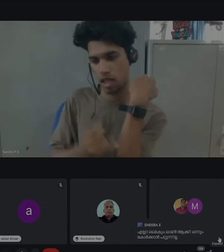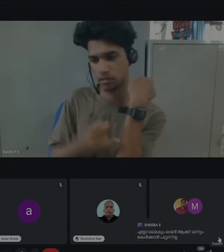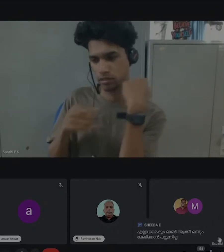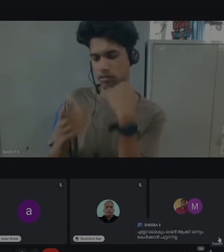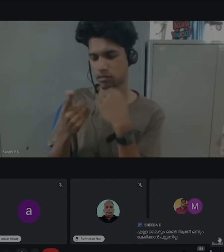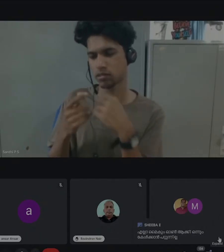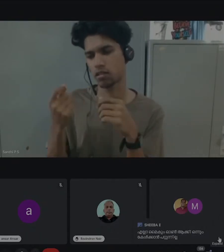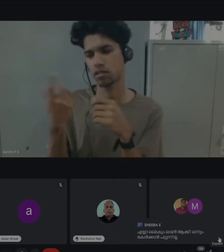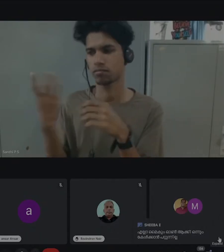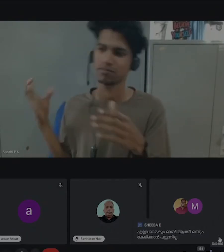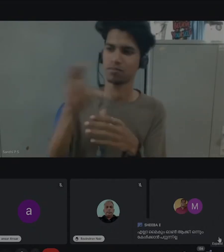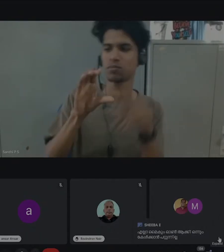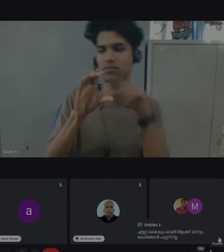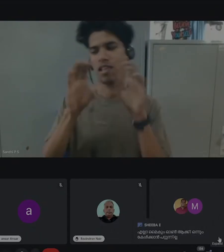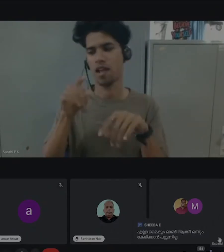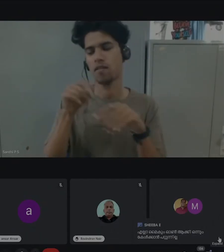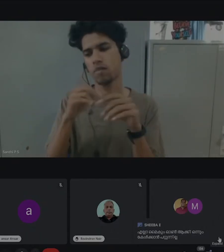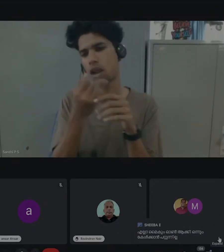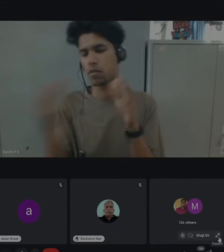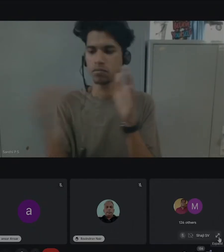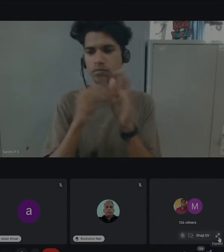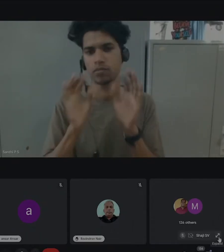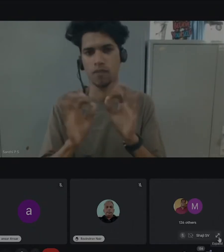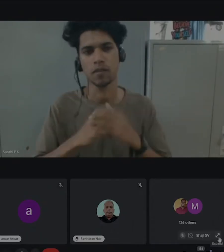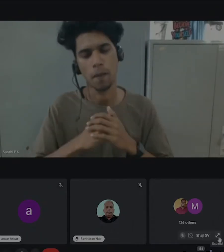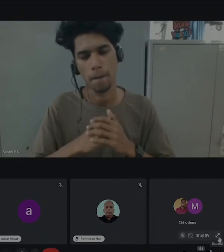അപ്പോയിൻമെന്റ് എടുക്കാവുന്നതാണ്. ഓക്കെ ഓക്കെ മാം, താങ്ക് യു സോ മച്ച്.